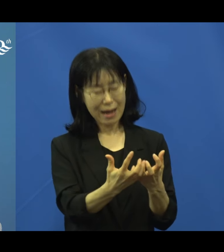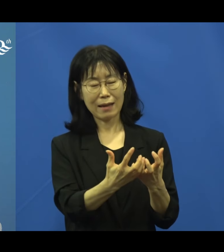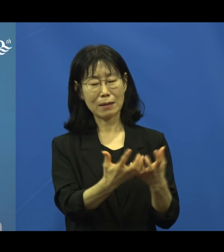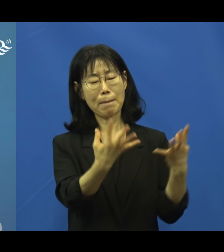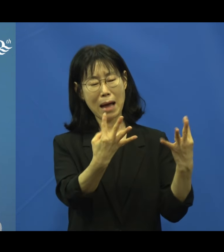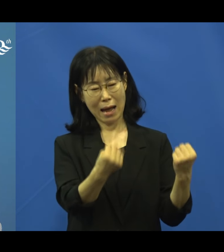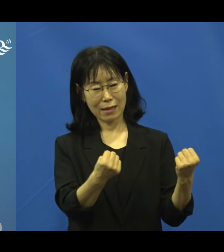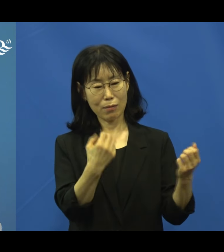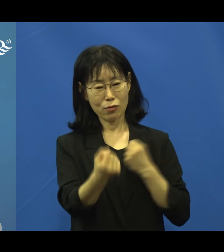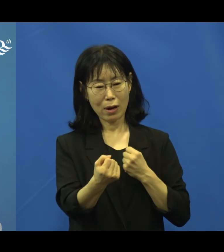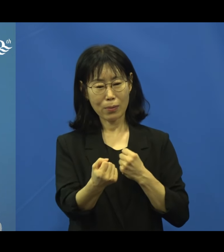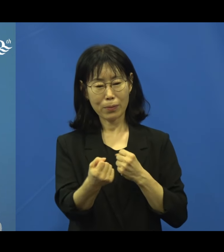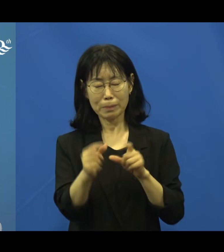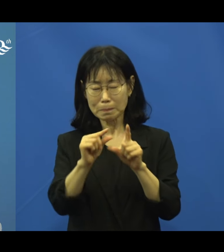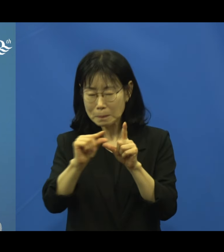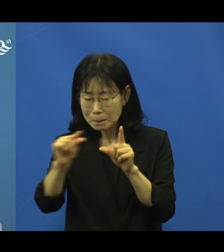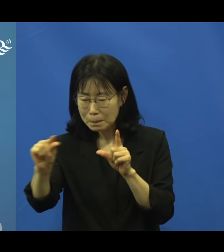곤두박질 치게 하는 거예요.